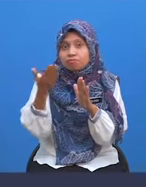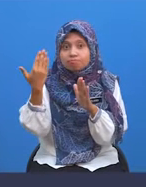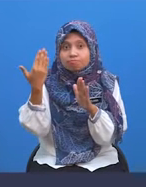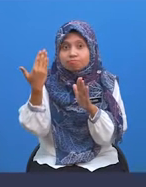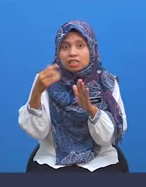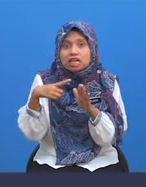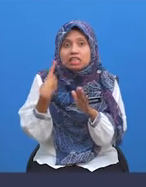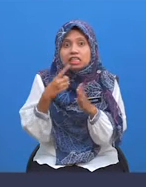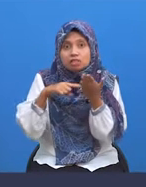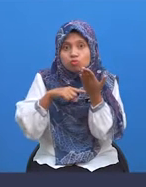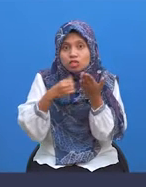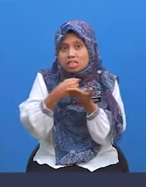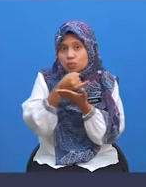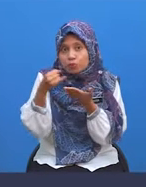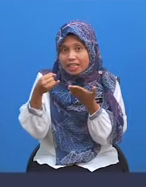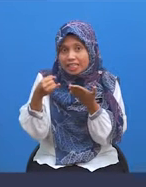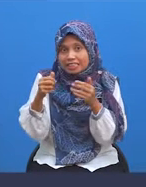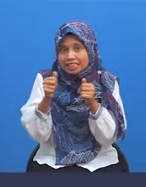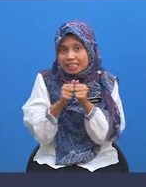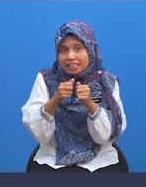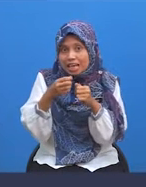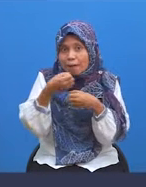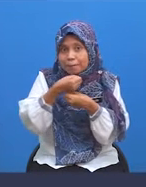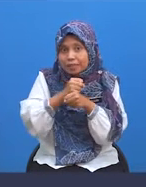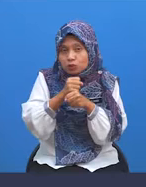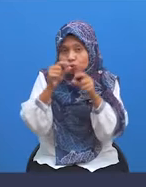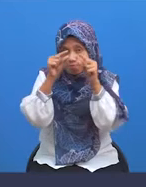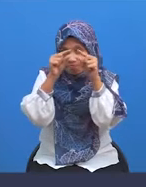Graf kita pada kali ini ialah graf sin.